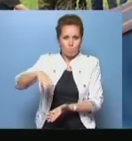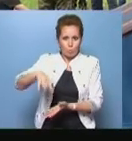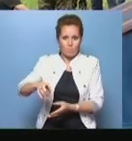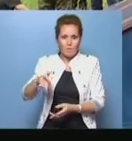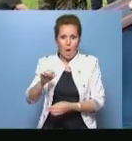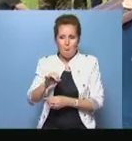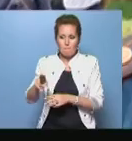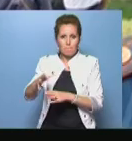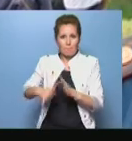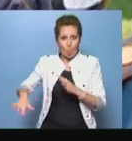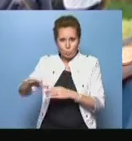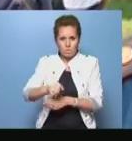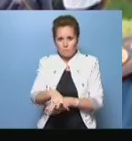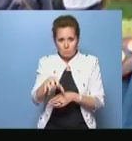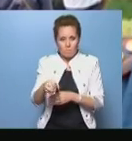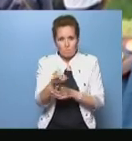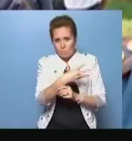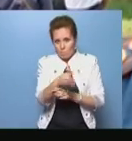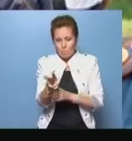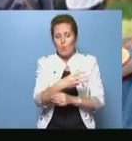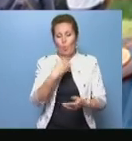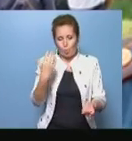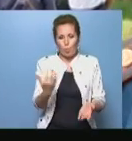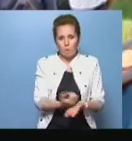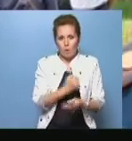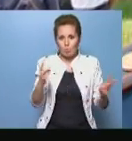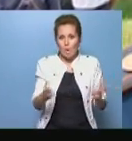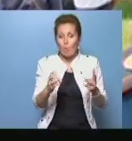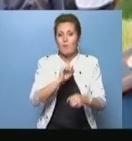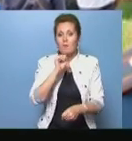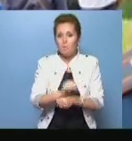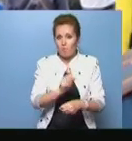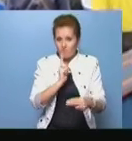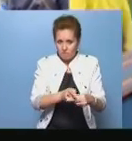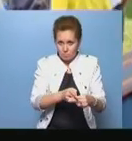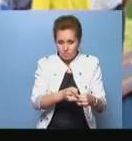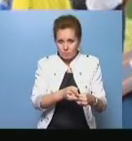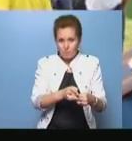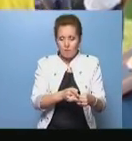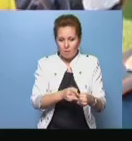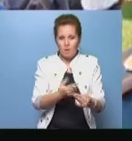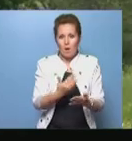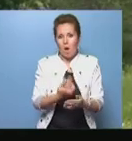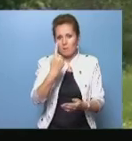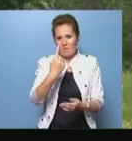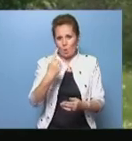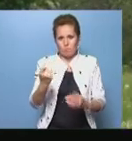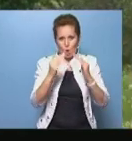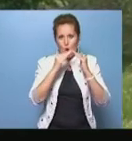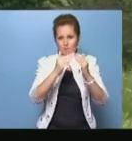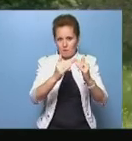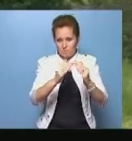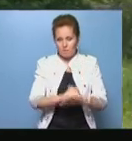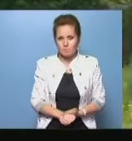воды на тушение пожаров. Огонь удалось остановить на в пределах одного хозяйства. Сегодня в